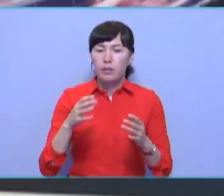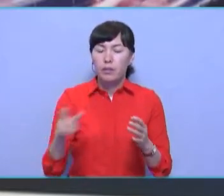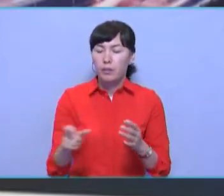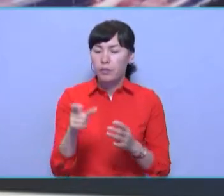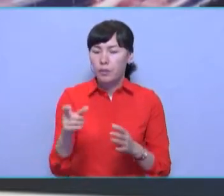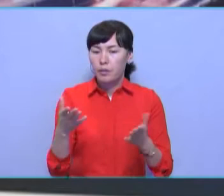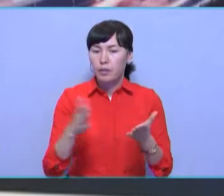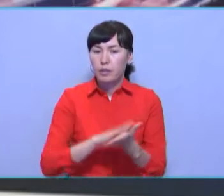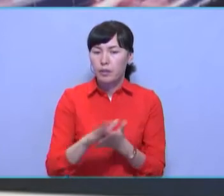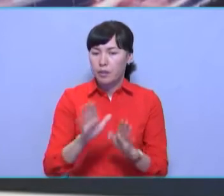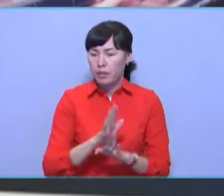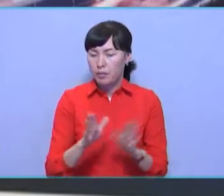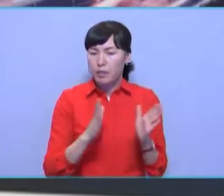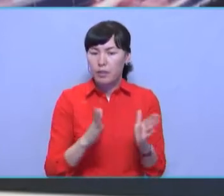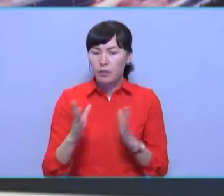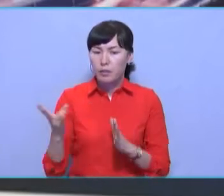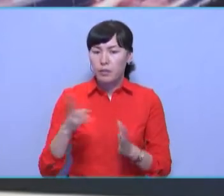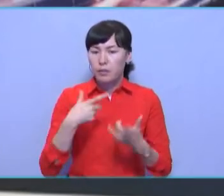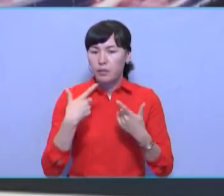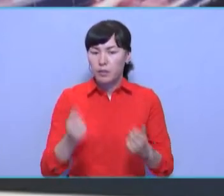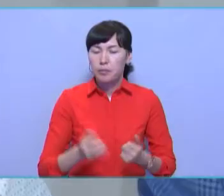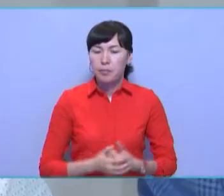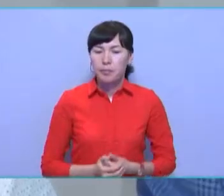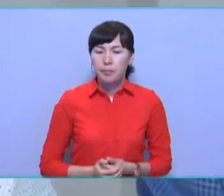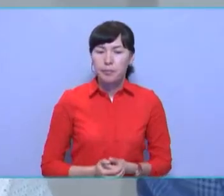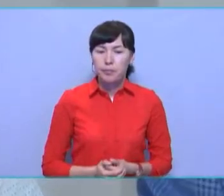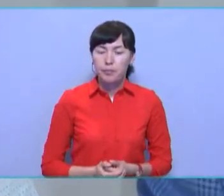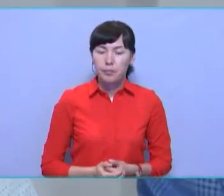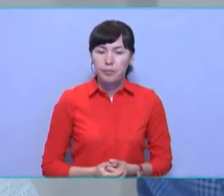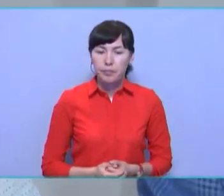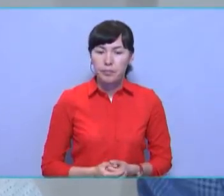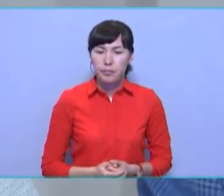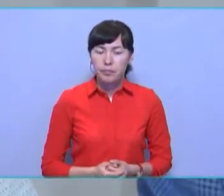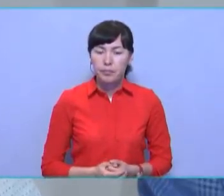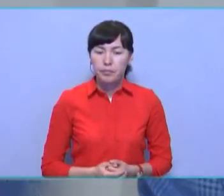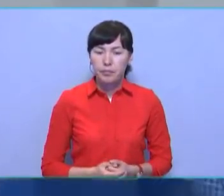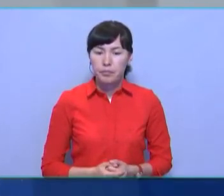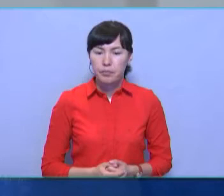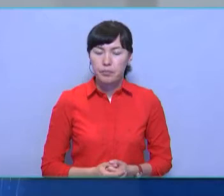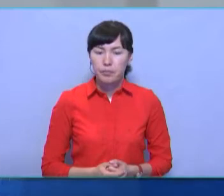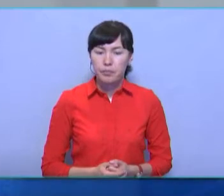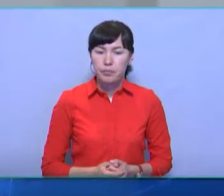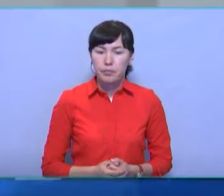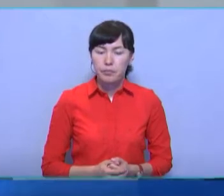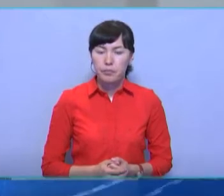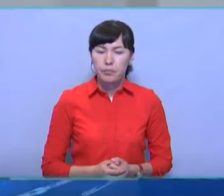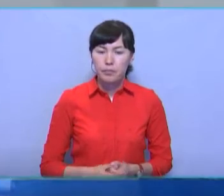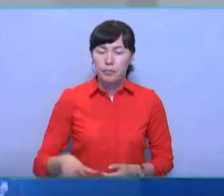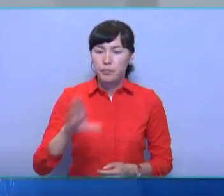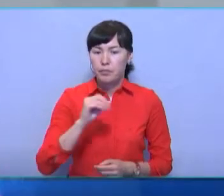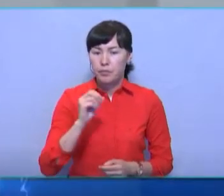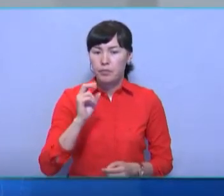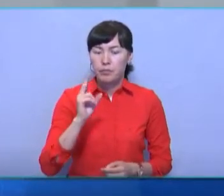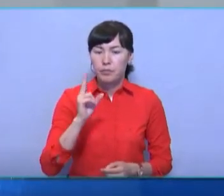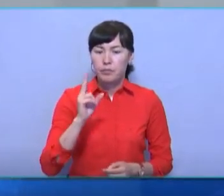айтып, оларды тез арада реттеу керектігін ескертті. Осыдан Асқар Исенович Мырзахметов басқарған кезде бүкіл